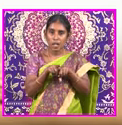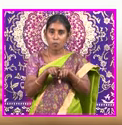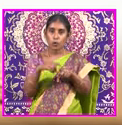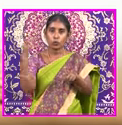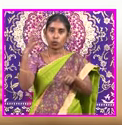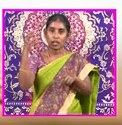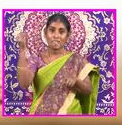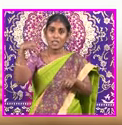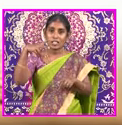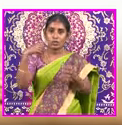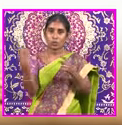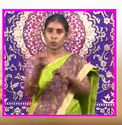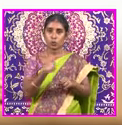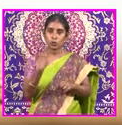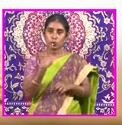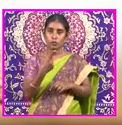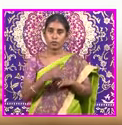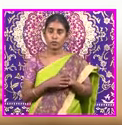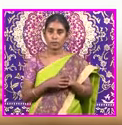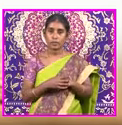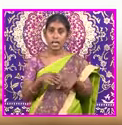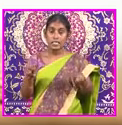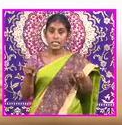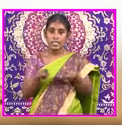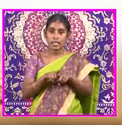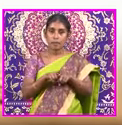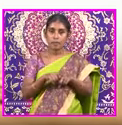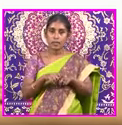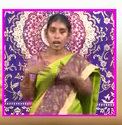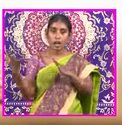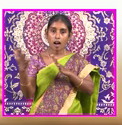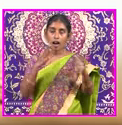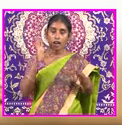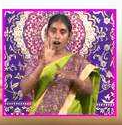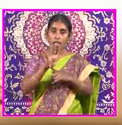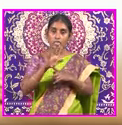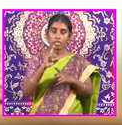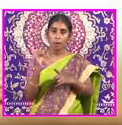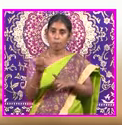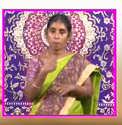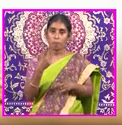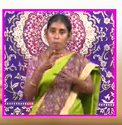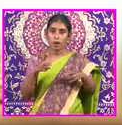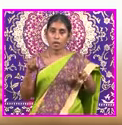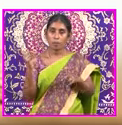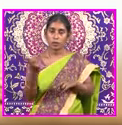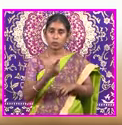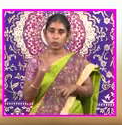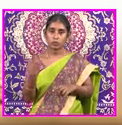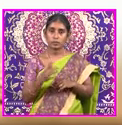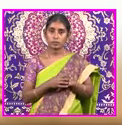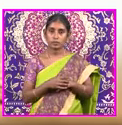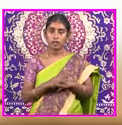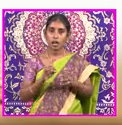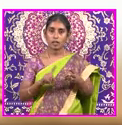எந்தெந்த பகுதிகள் அழுத்தம் சம அளவில், த பிளேசஸ் ஹேவிங் ஈக்குவல் ப்ரெஷர், அந்த ஏரியாவை கனெக்ட் பண்ணுற கோடு வந்து சம